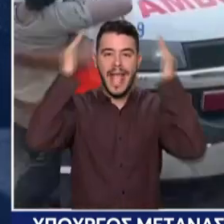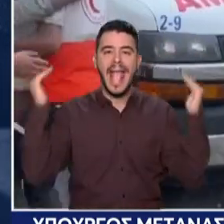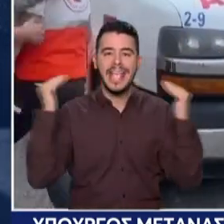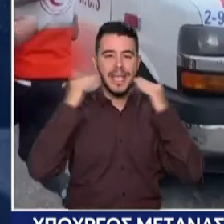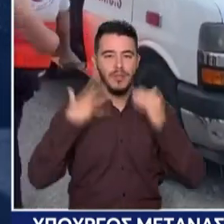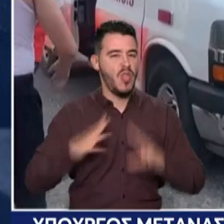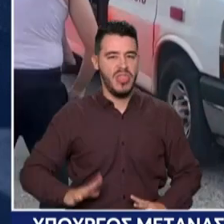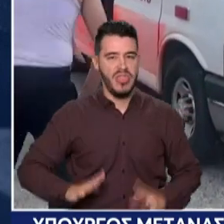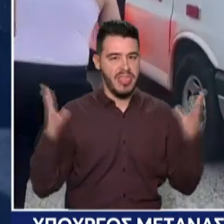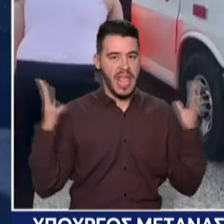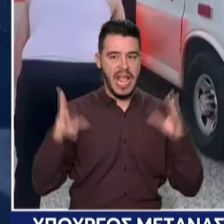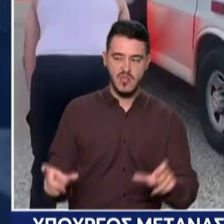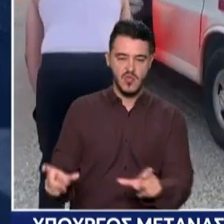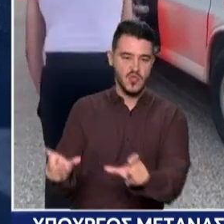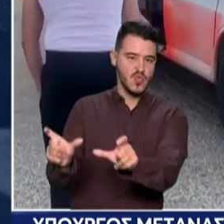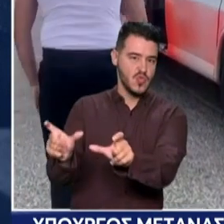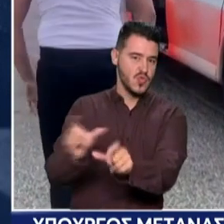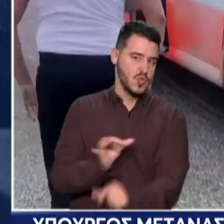είσοδο μαζική